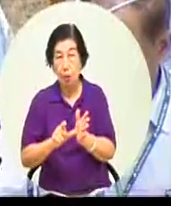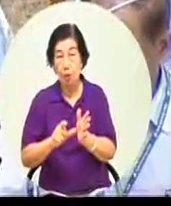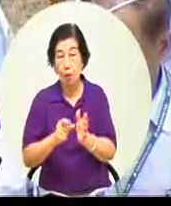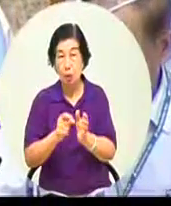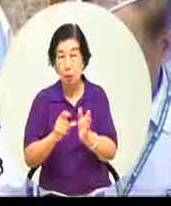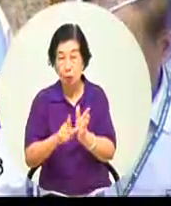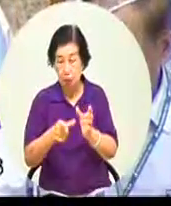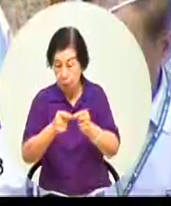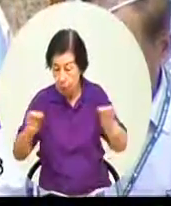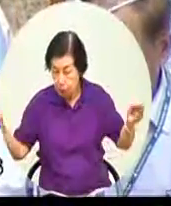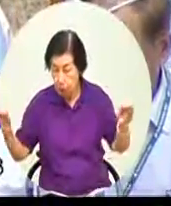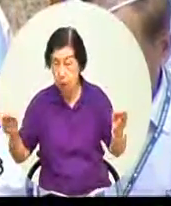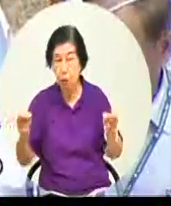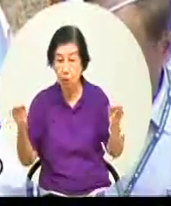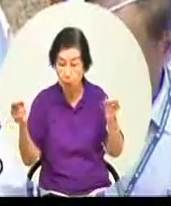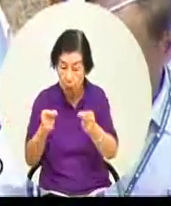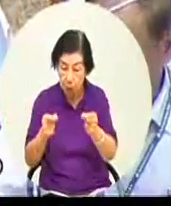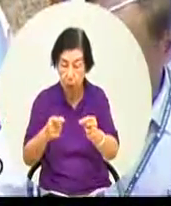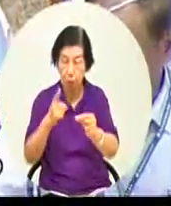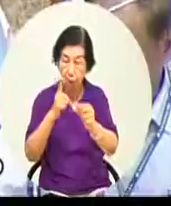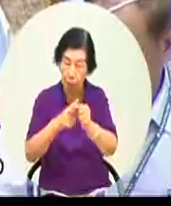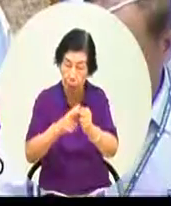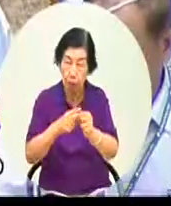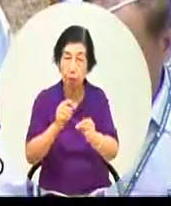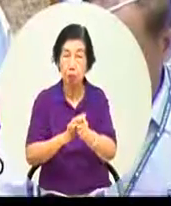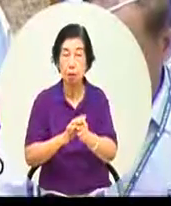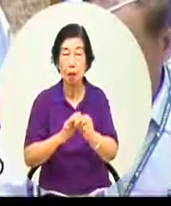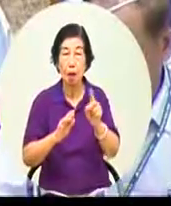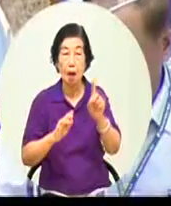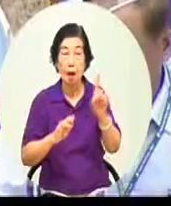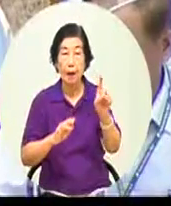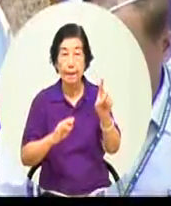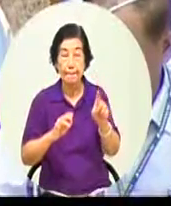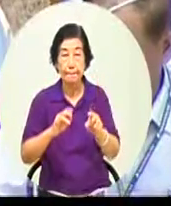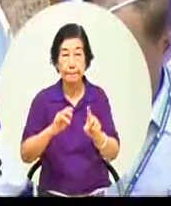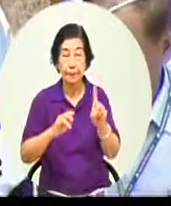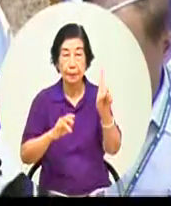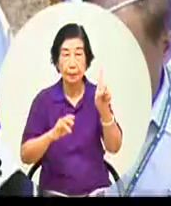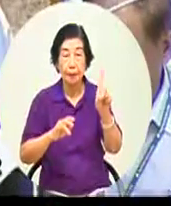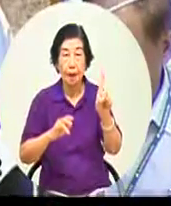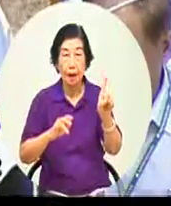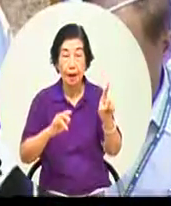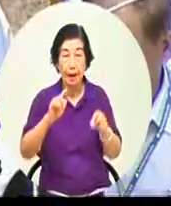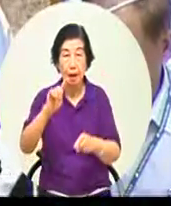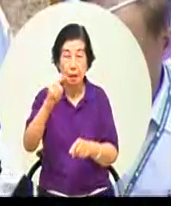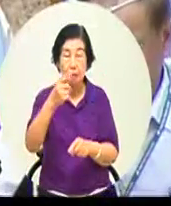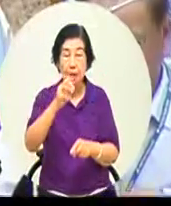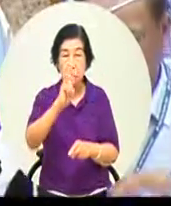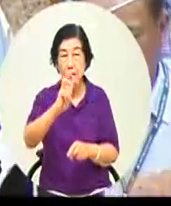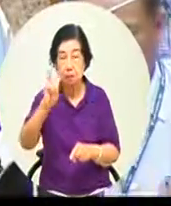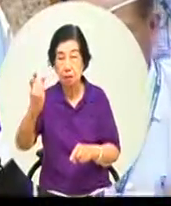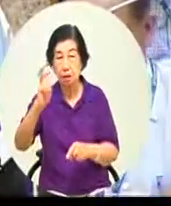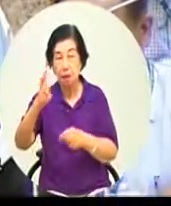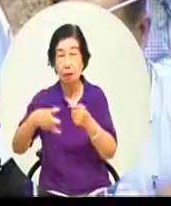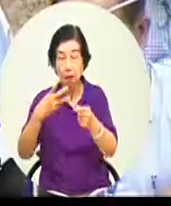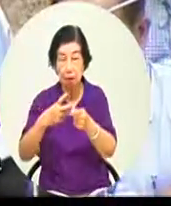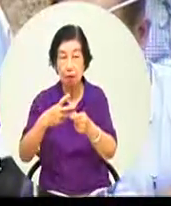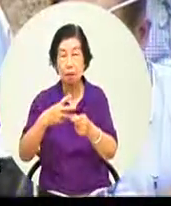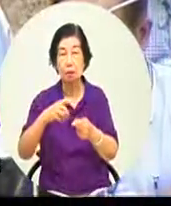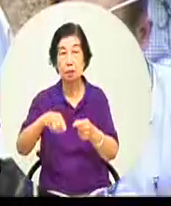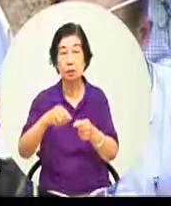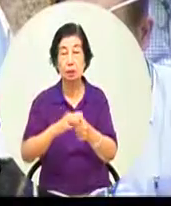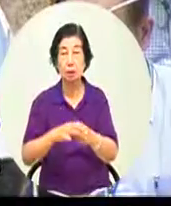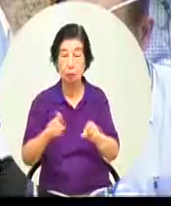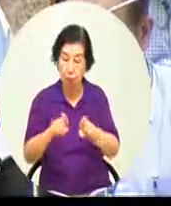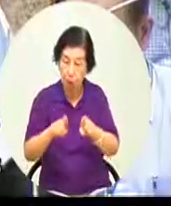长期的部分我们整个计划部分会在133年达到平衡，那第二个部分中期的部分呢，中期部分我们现金举借的部分，